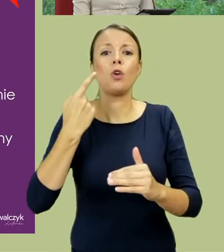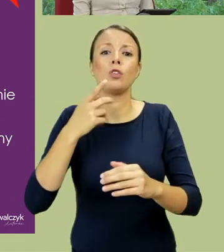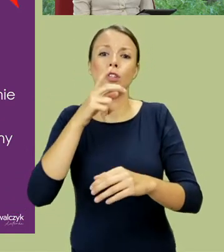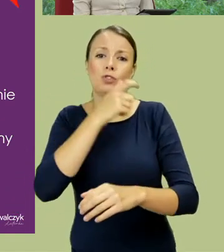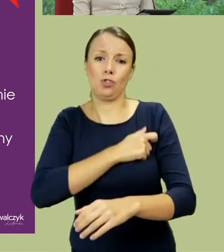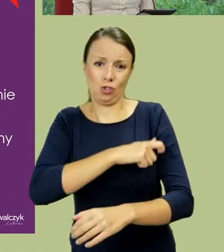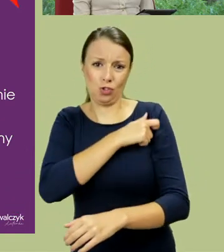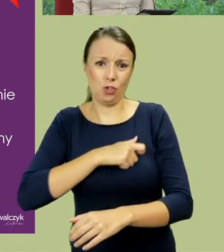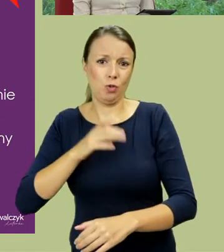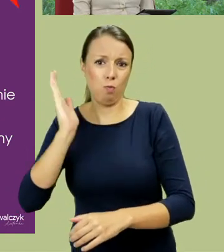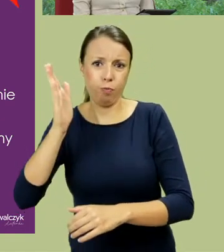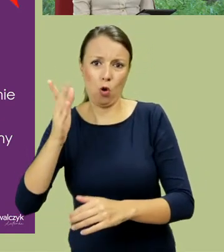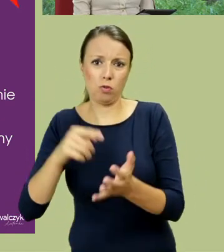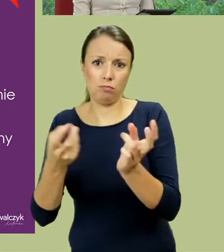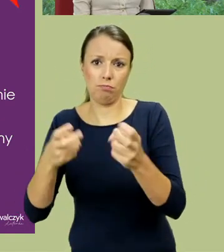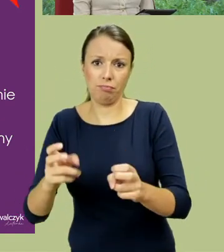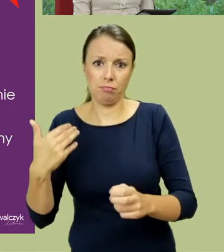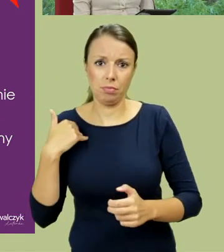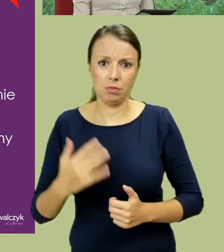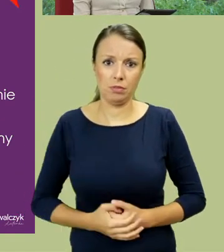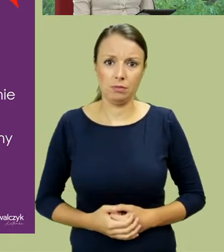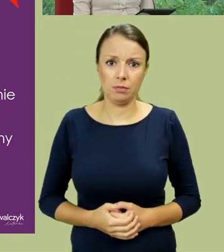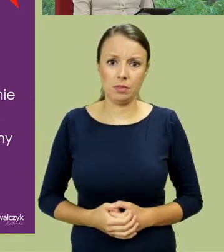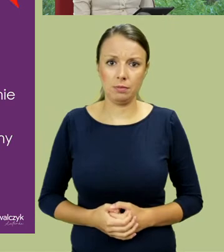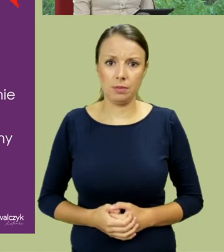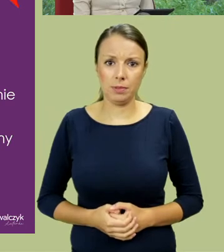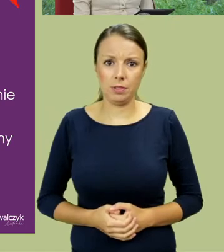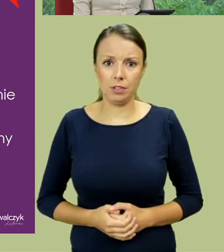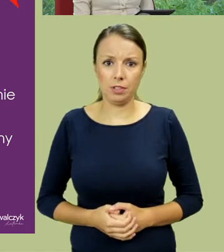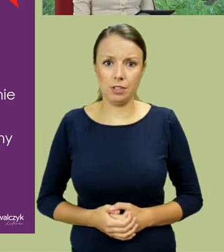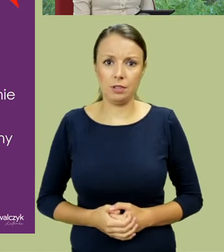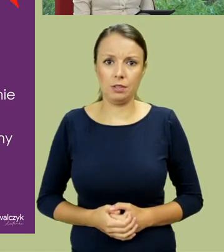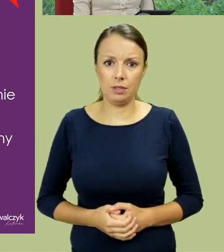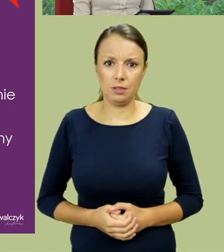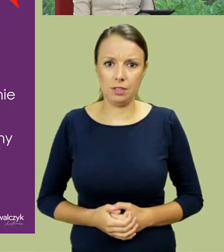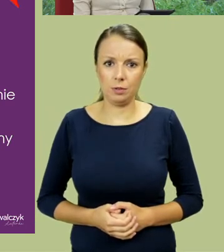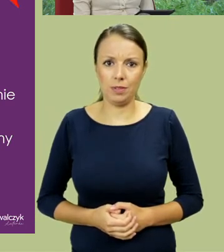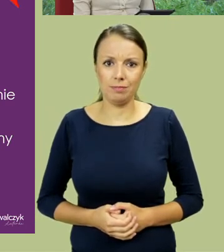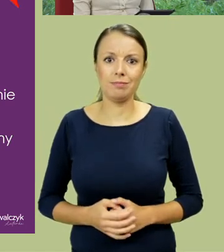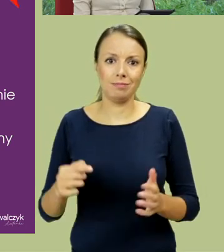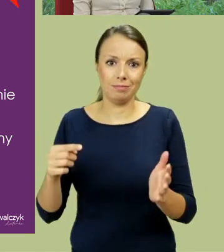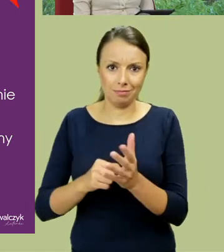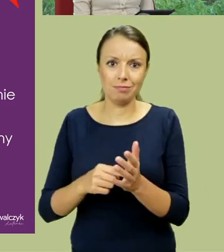Więc mamy, możemy i to zapisać na konto